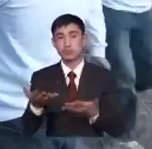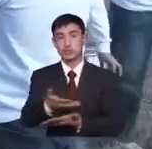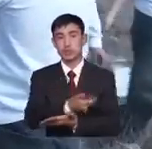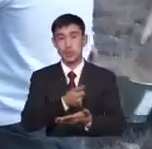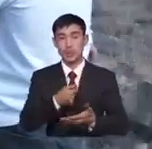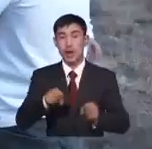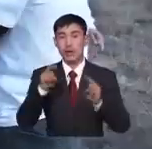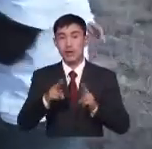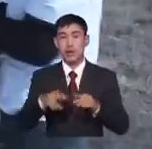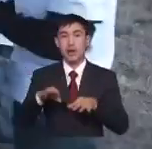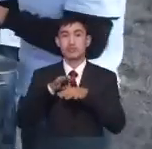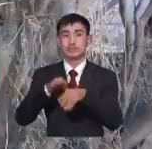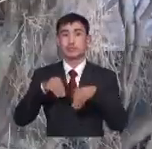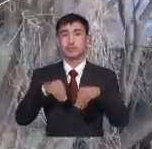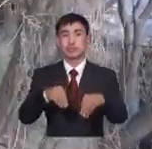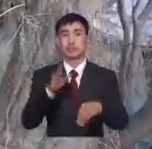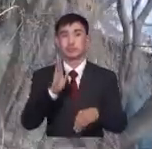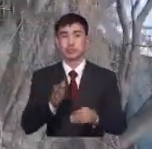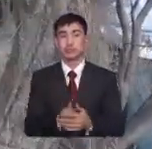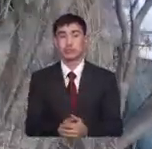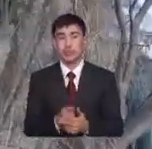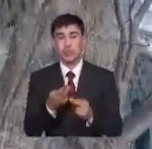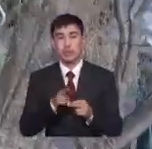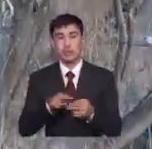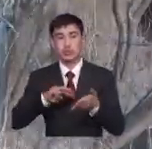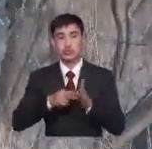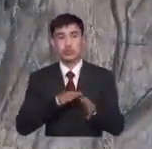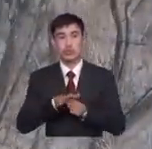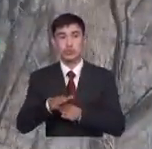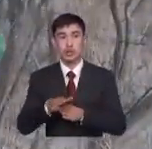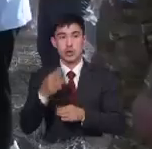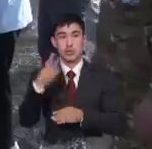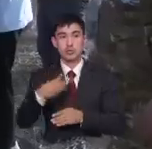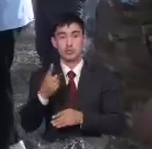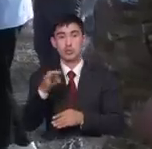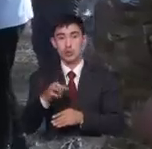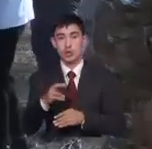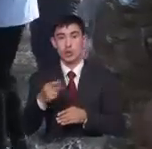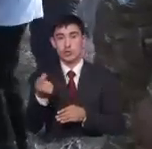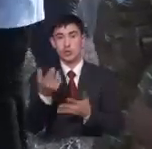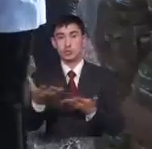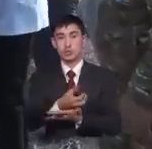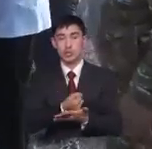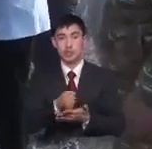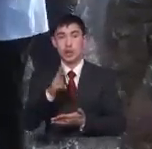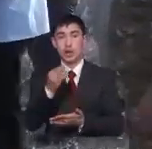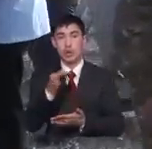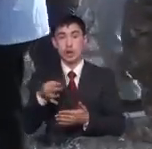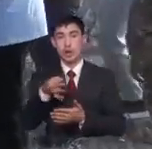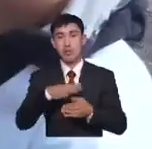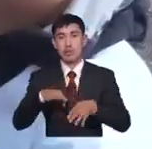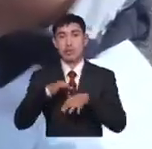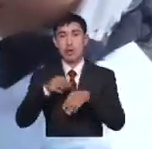жинап арнай аумаққа апарып себуге таптырмас мезгіл. Жоспар бойынша биыл 31 тоннаға жуық тұқым жиналып, Қарой ауылы